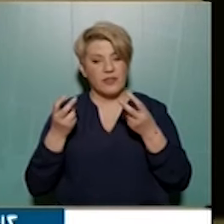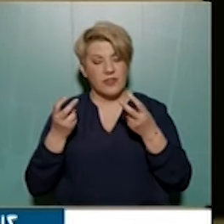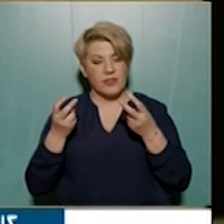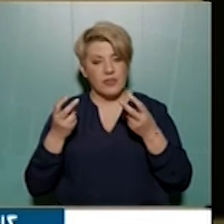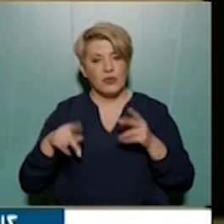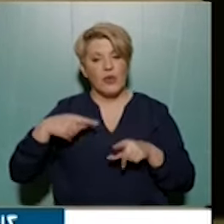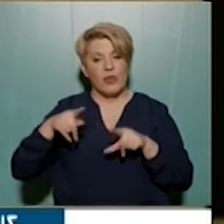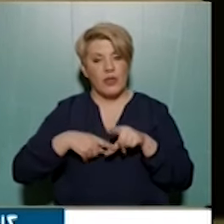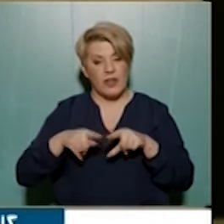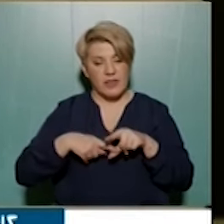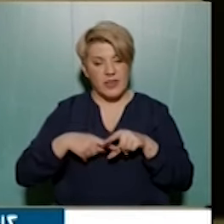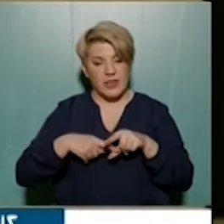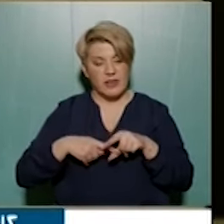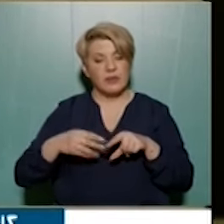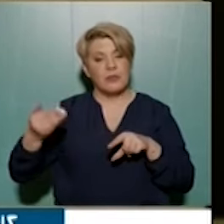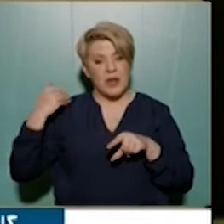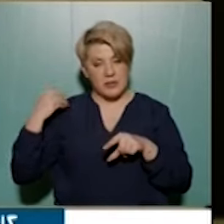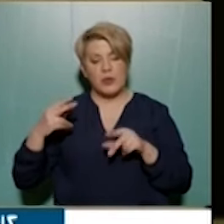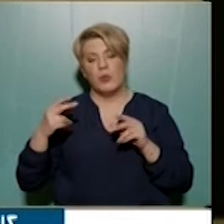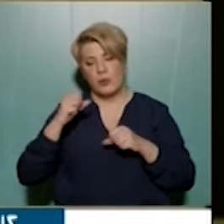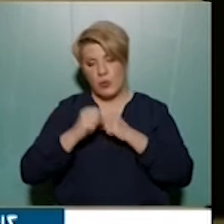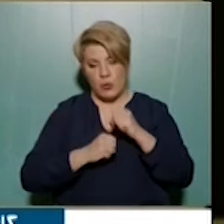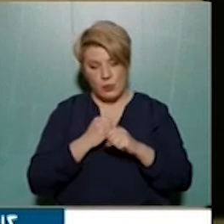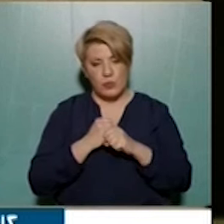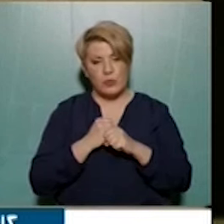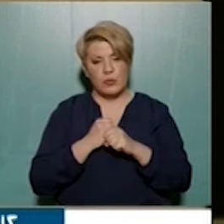ότι το Δεκέμβρη του περασμένου χρόνου